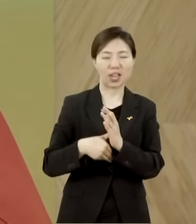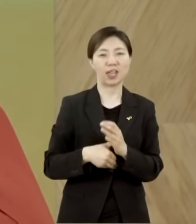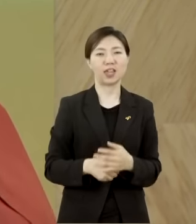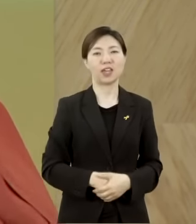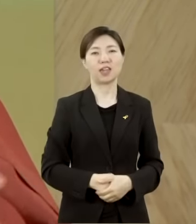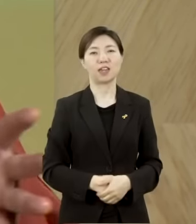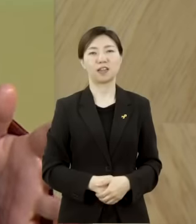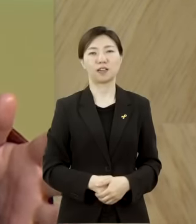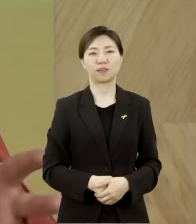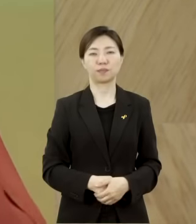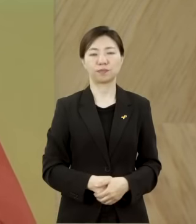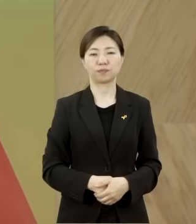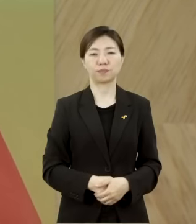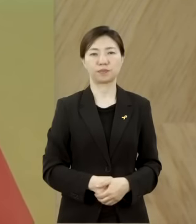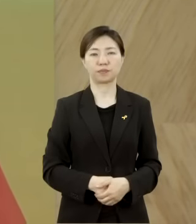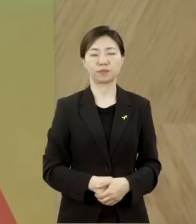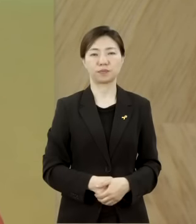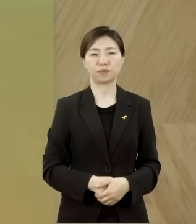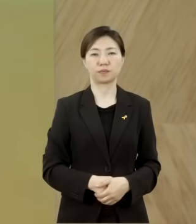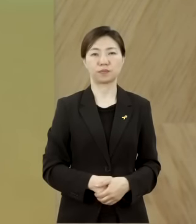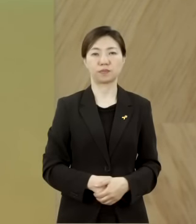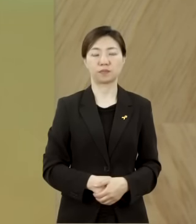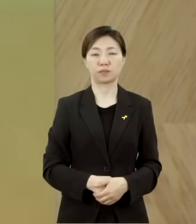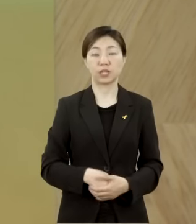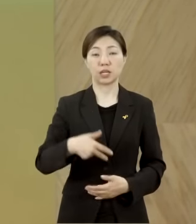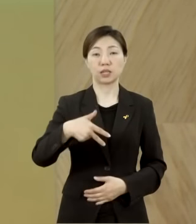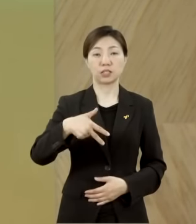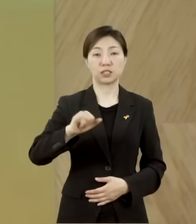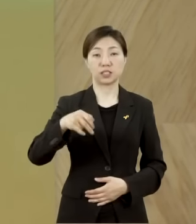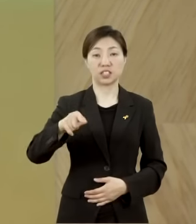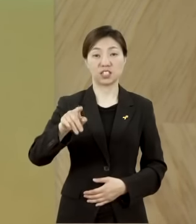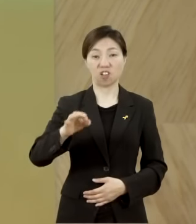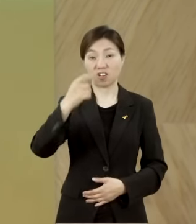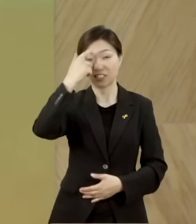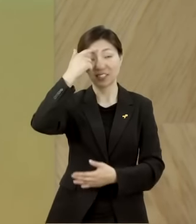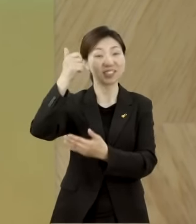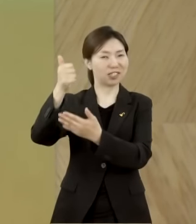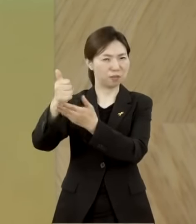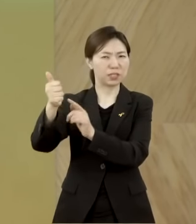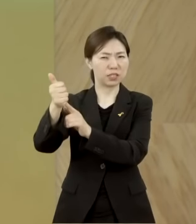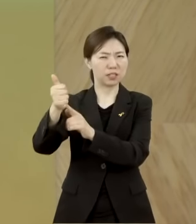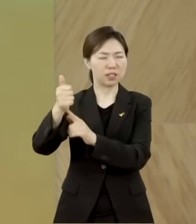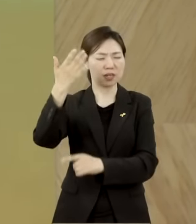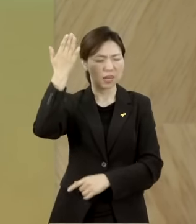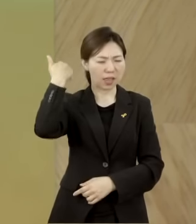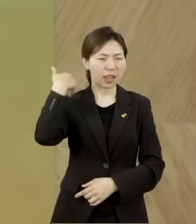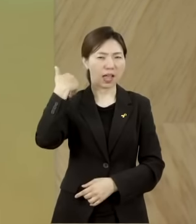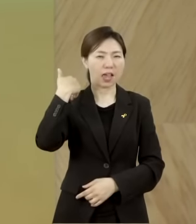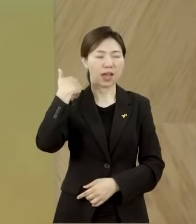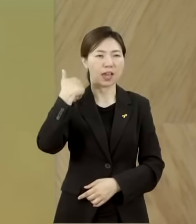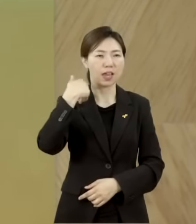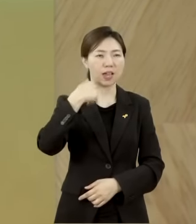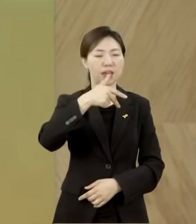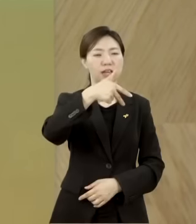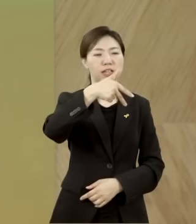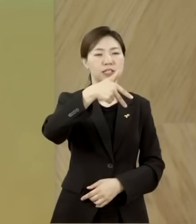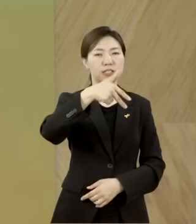얘긴데요 몇 년 전에 1입니다 오래전 1인데이 스님께서 어